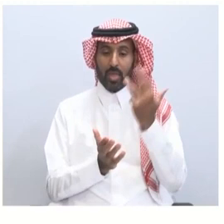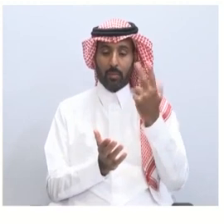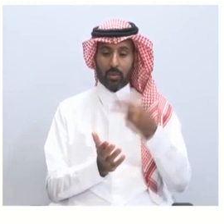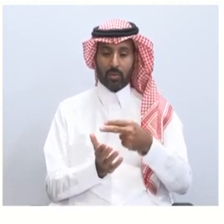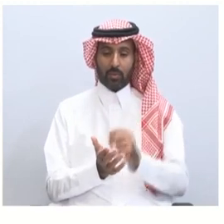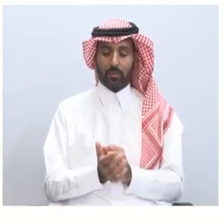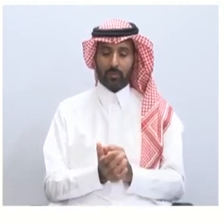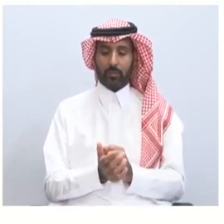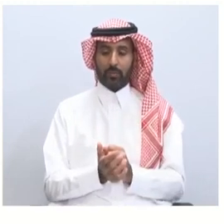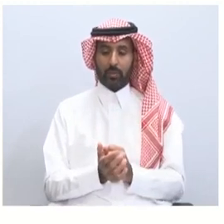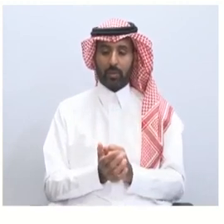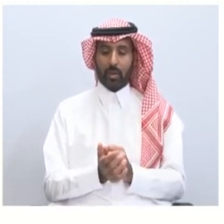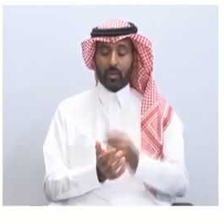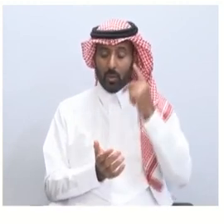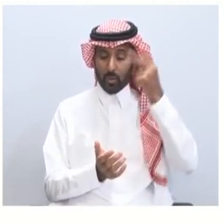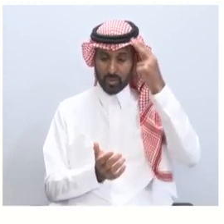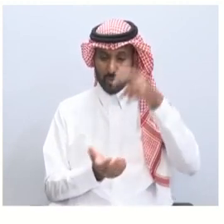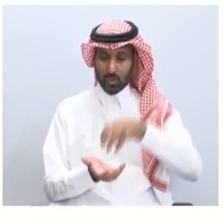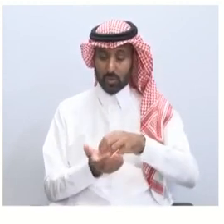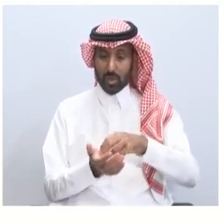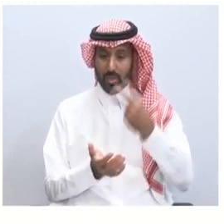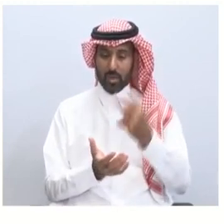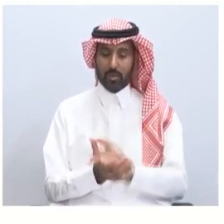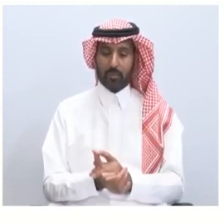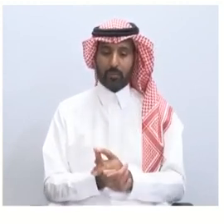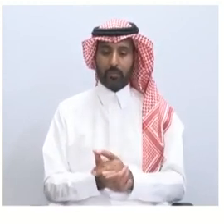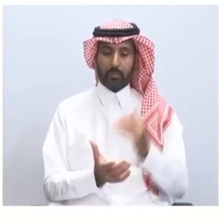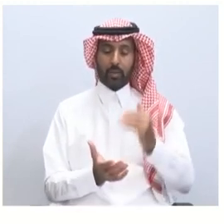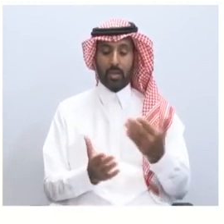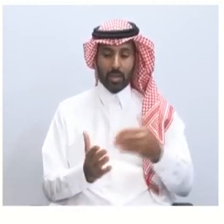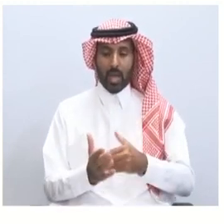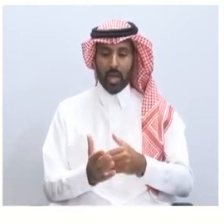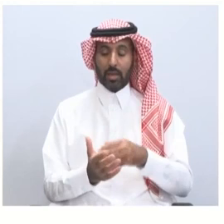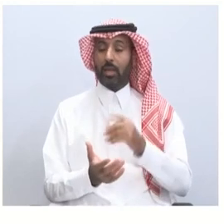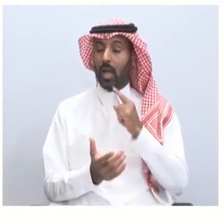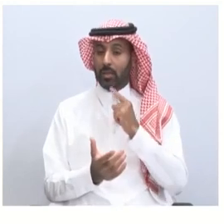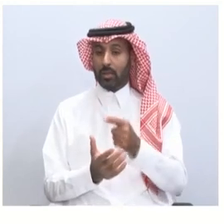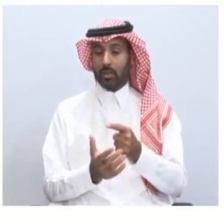الثا الدوله السعوديه الثانيه نهايه